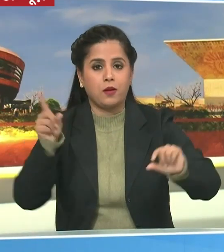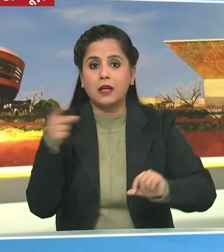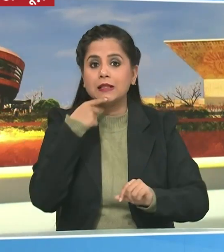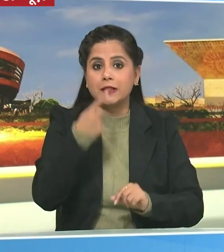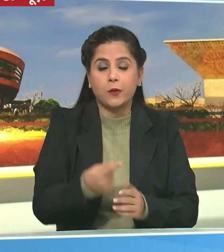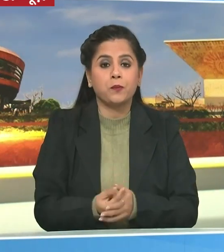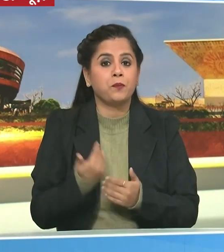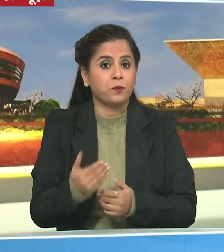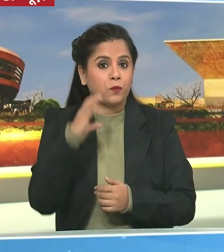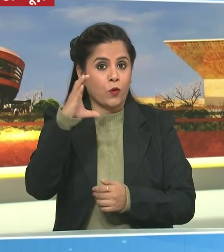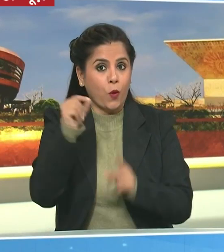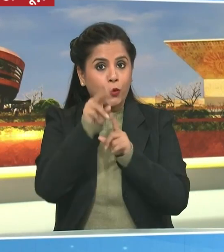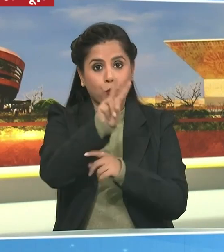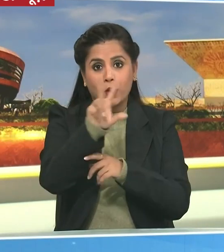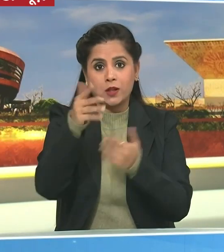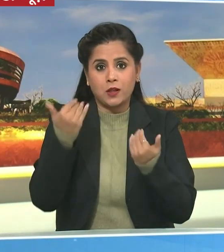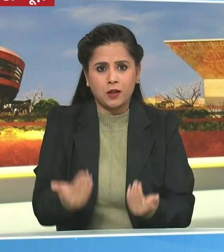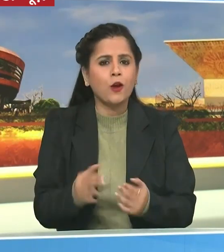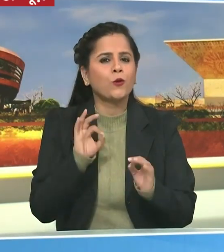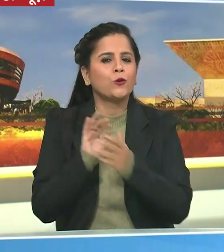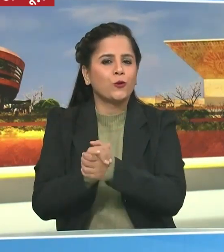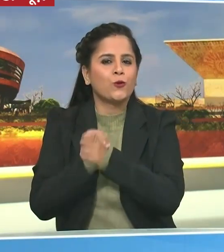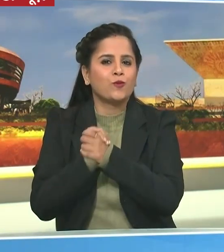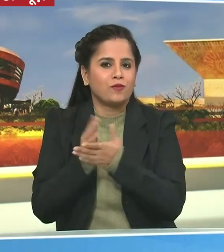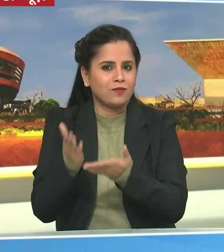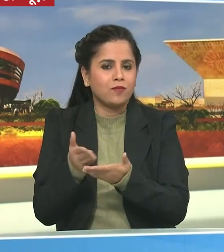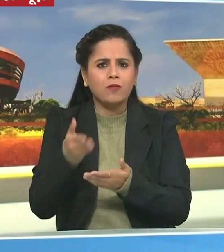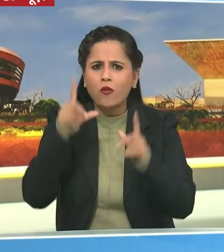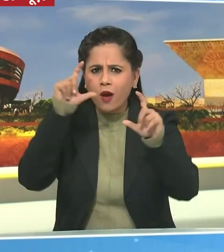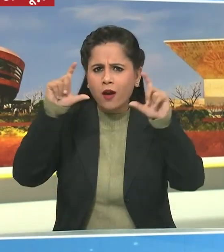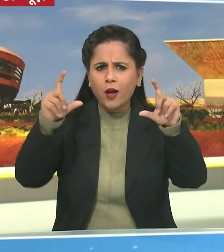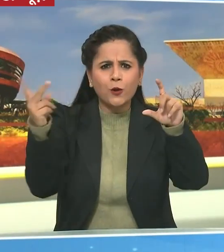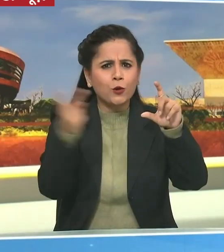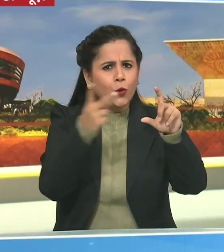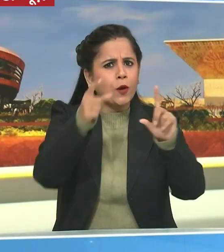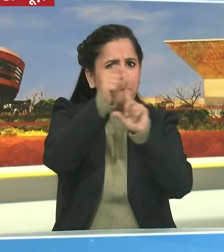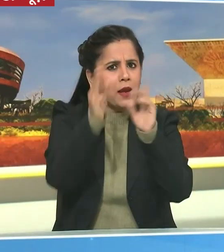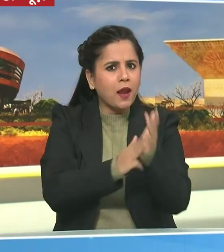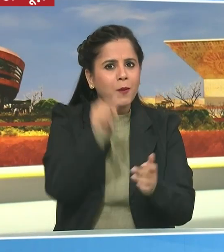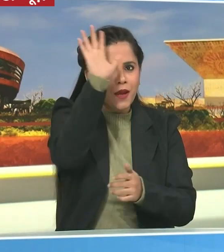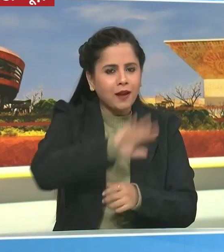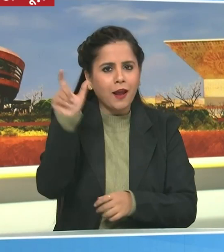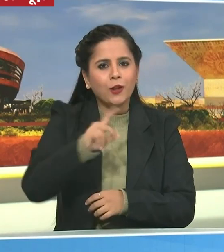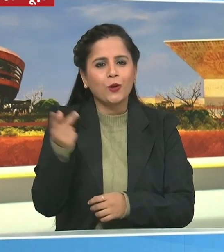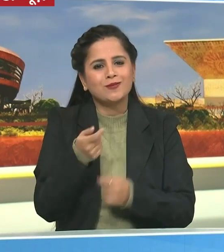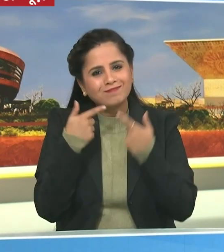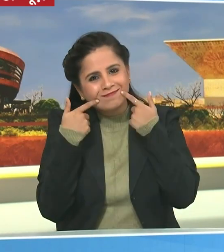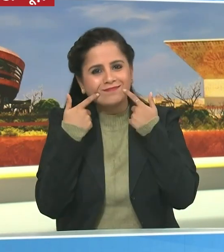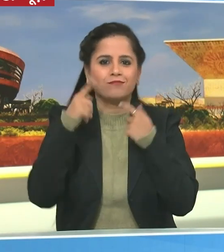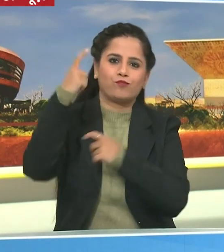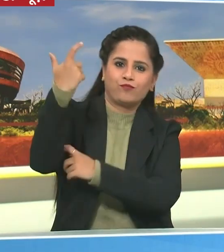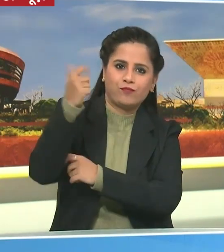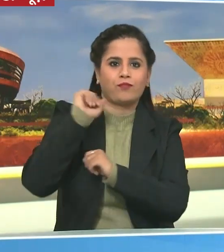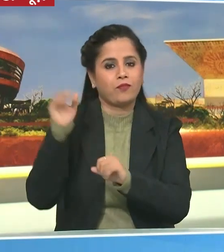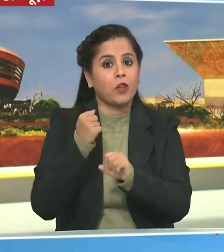उन्होंने लिखा, COP28 में अच्छे दोस्त। इस तस्वीर में दोनों देशों के पीएम मुस्कुरा रहे हैं। जॉर्जिया